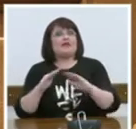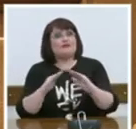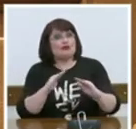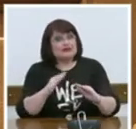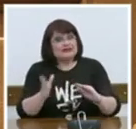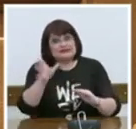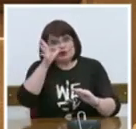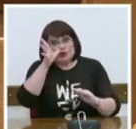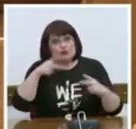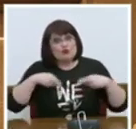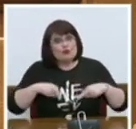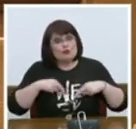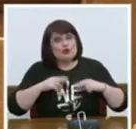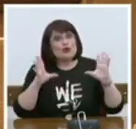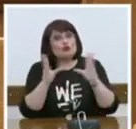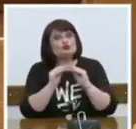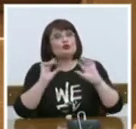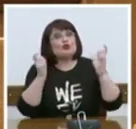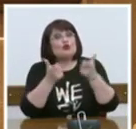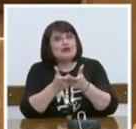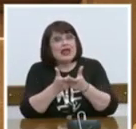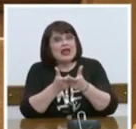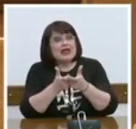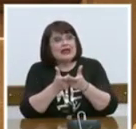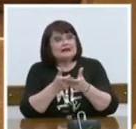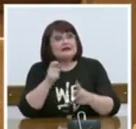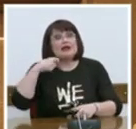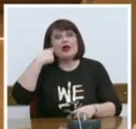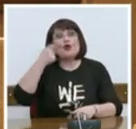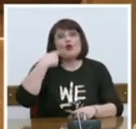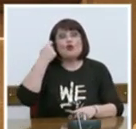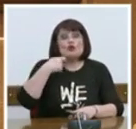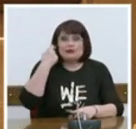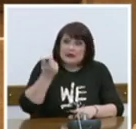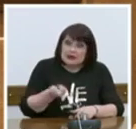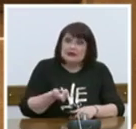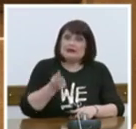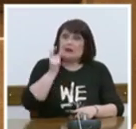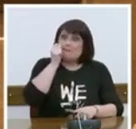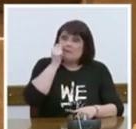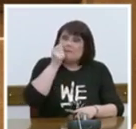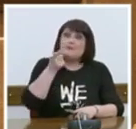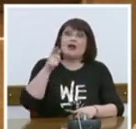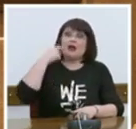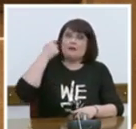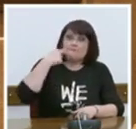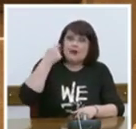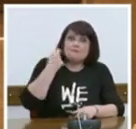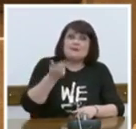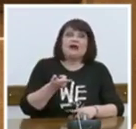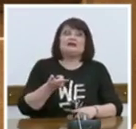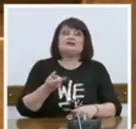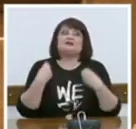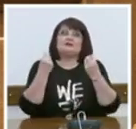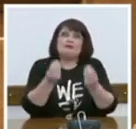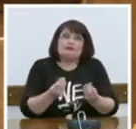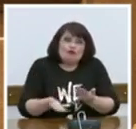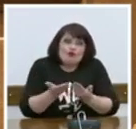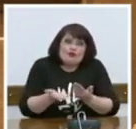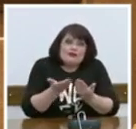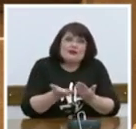να διαφημιστεί η ευλογημένη γονεϊκότητα, μητρότητα και πατρότητα και να υπάρξουν κίνητρα για τους συνανθρώπους